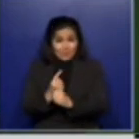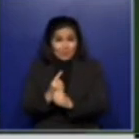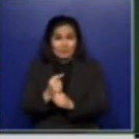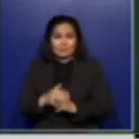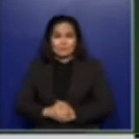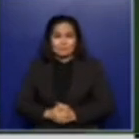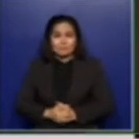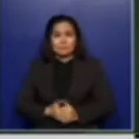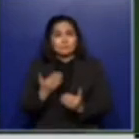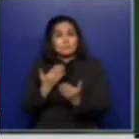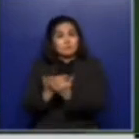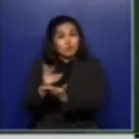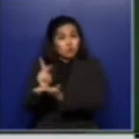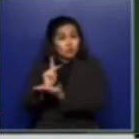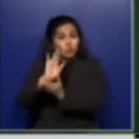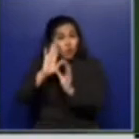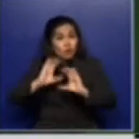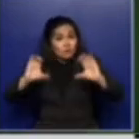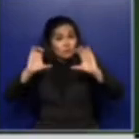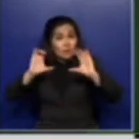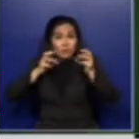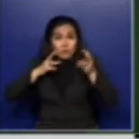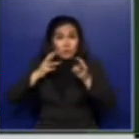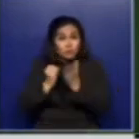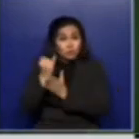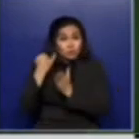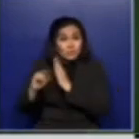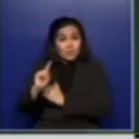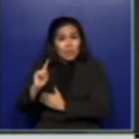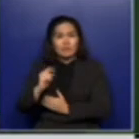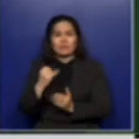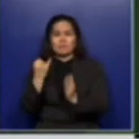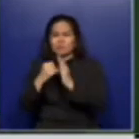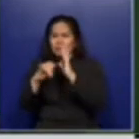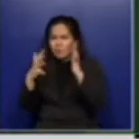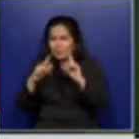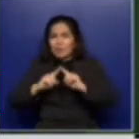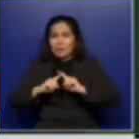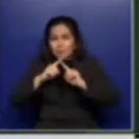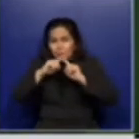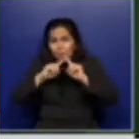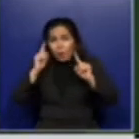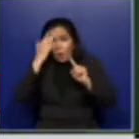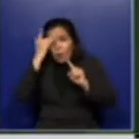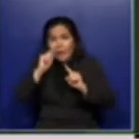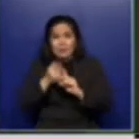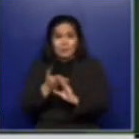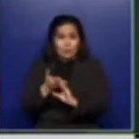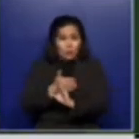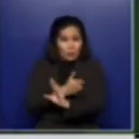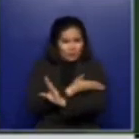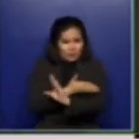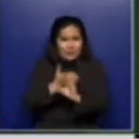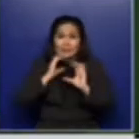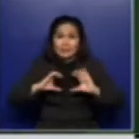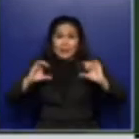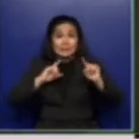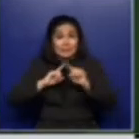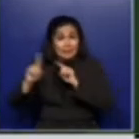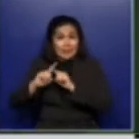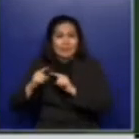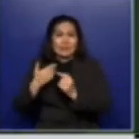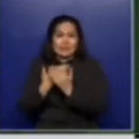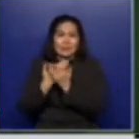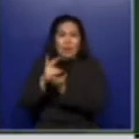กู้เงินนี้ผิดหรือไม่คำตอบคือไม่ผิดครับหลายรัฐบาลเลือกวิธีการในการทำงบประมาณขาดดุลหรือว่